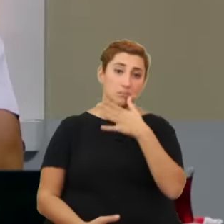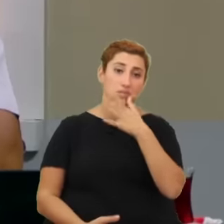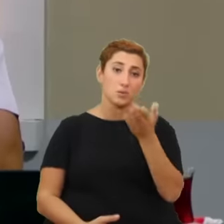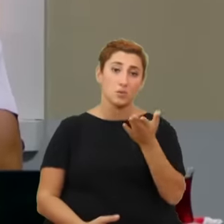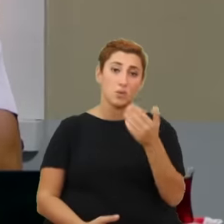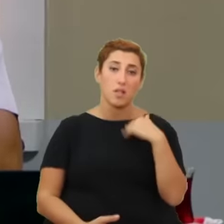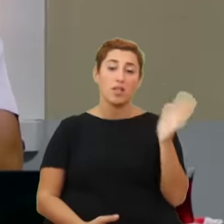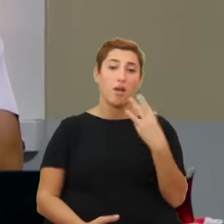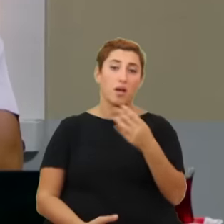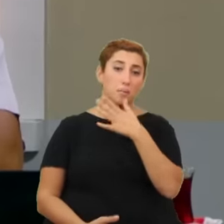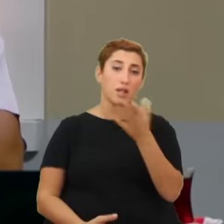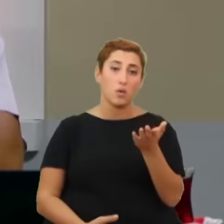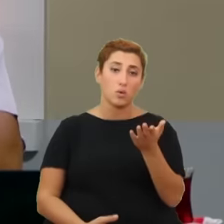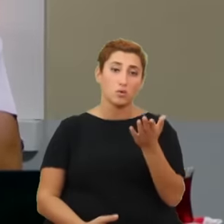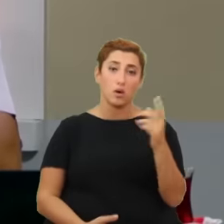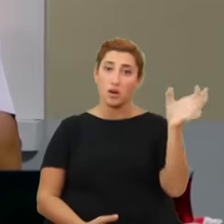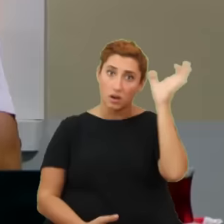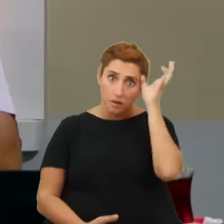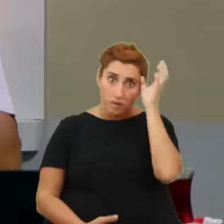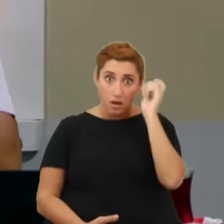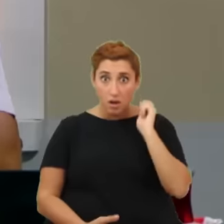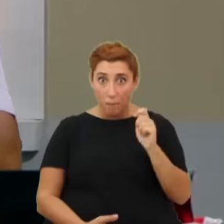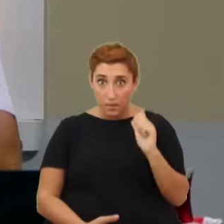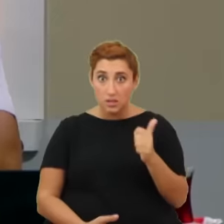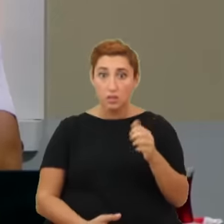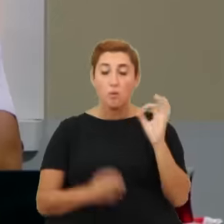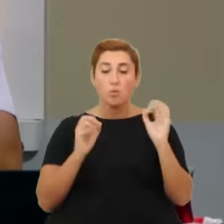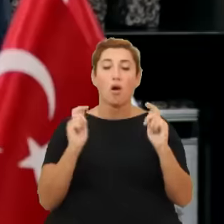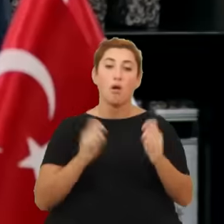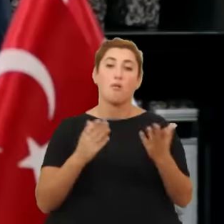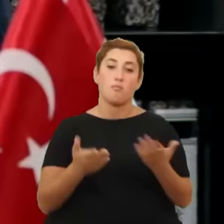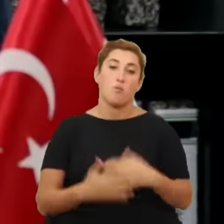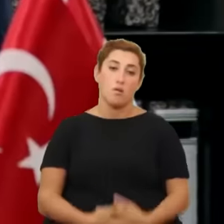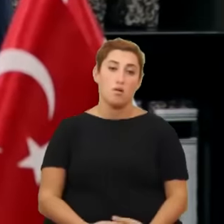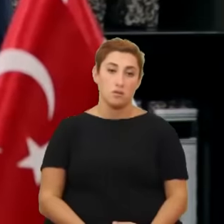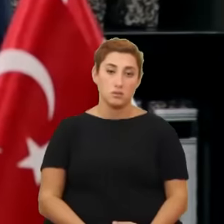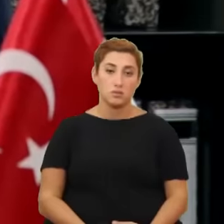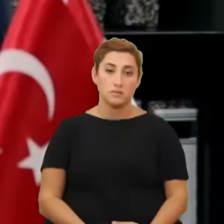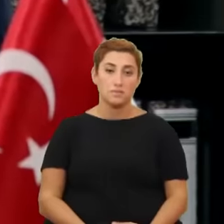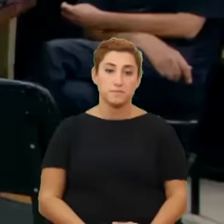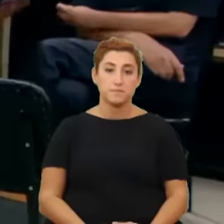ya. Benden daha iyi biliyorsun. Kafaya böyle bir şeyi koydular mı mutlaka yapıyorlar ya.